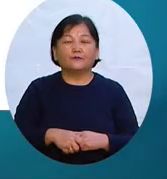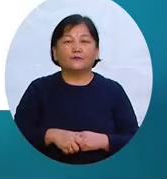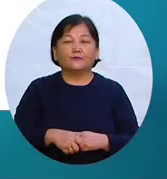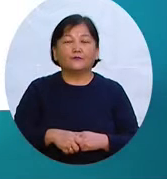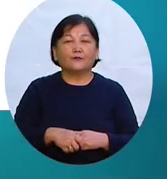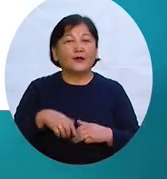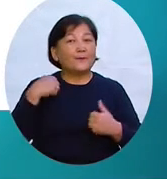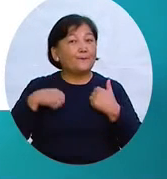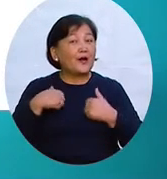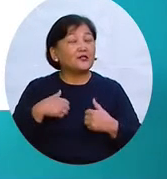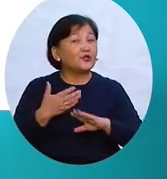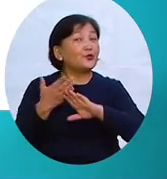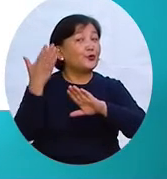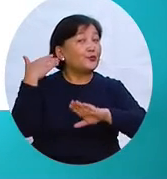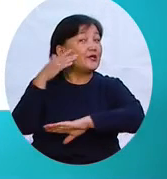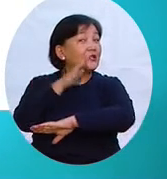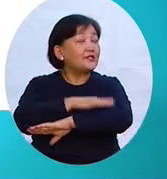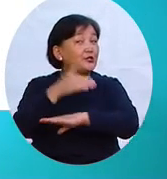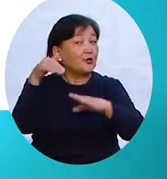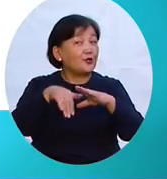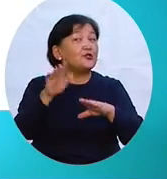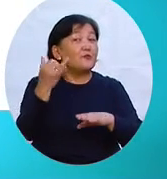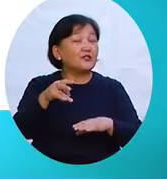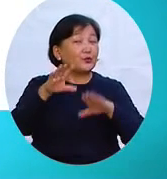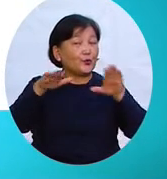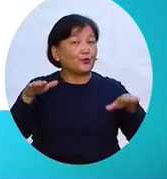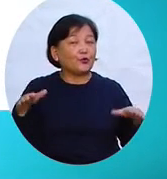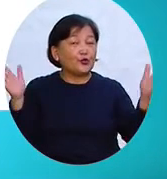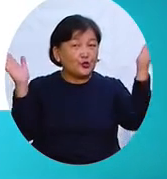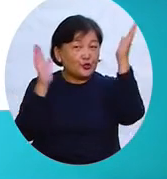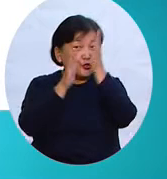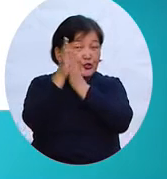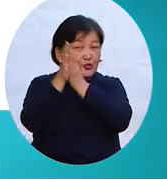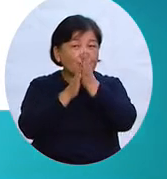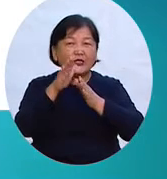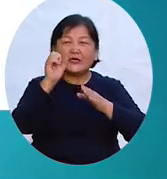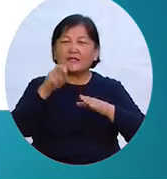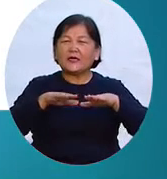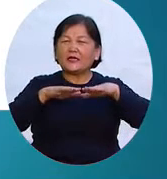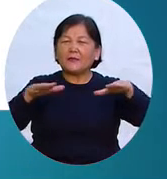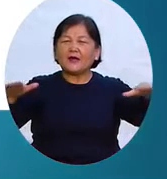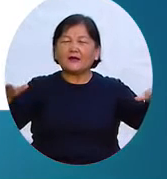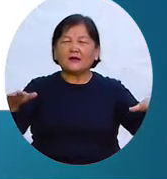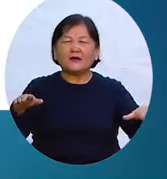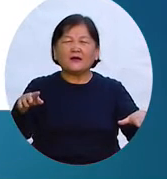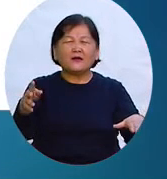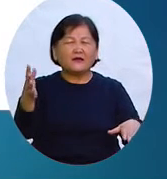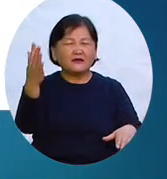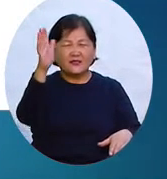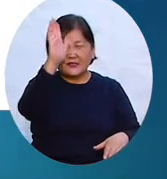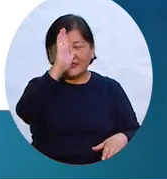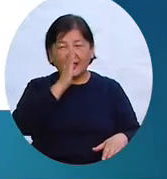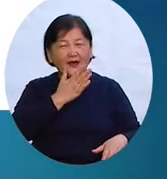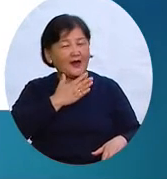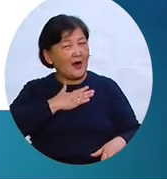За багших нь бас өмнө нь гişэл орж байсан хүүхдүүд мэн шүнийн тал хичнээн амар амгалан болохыг